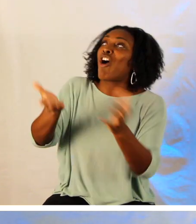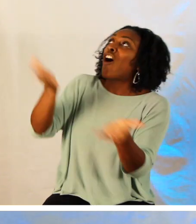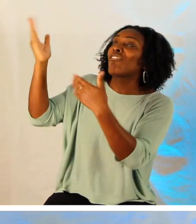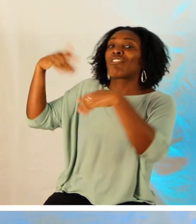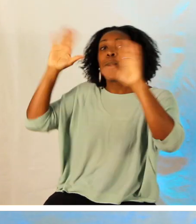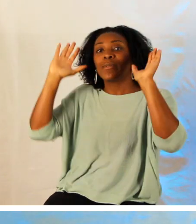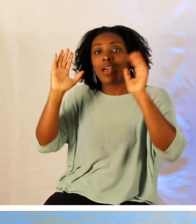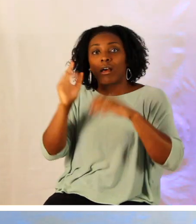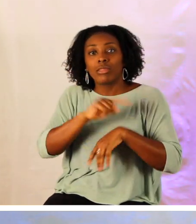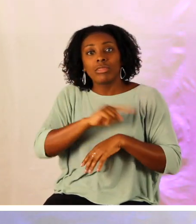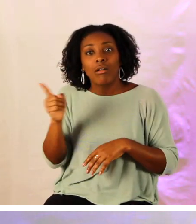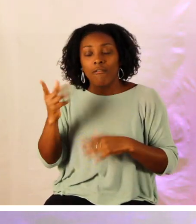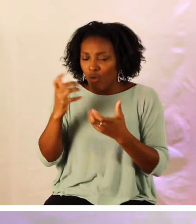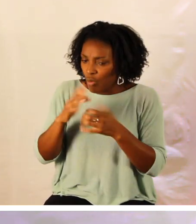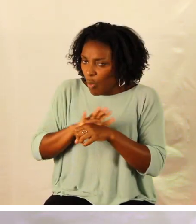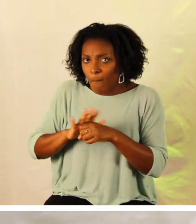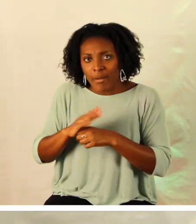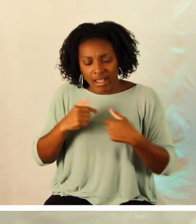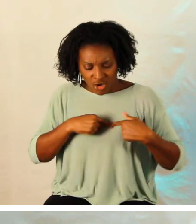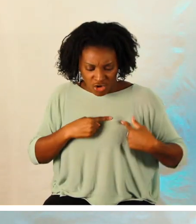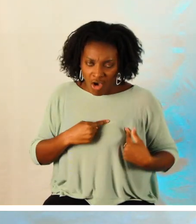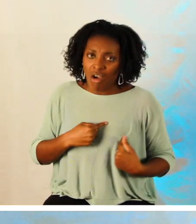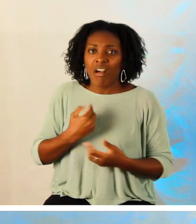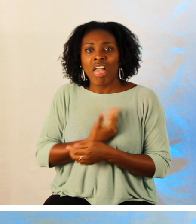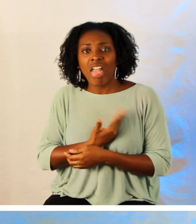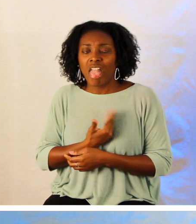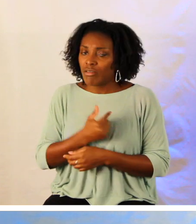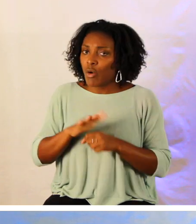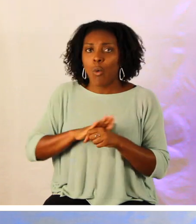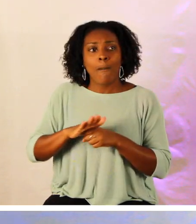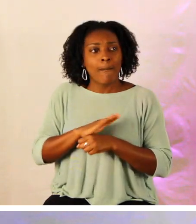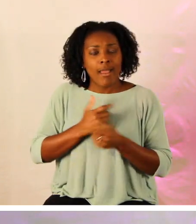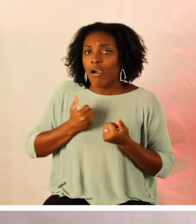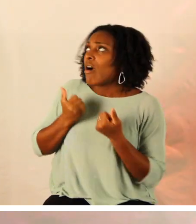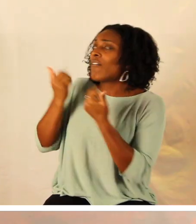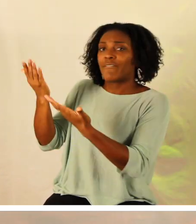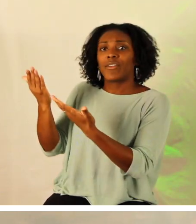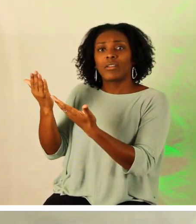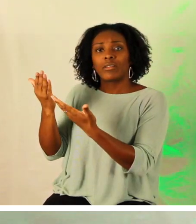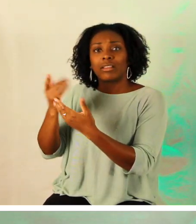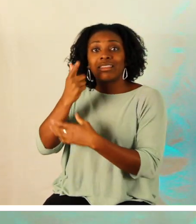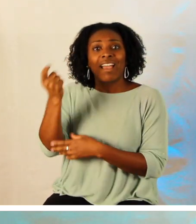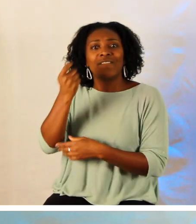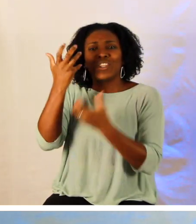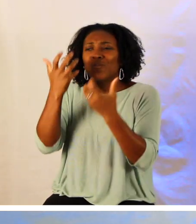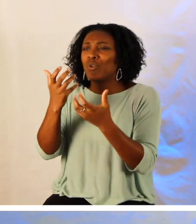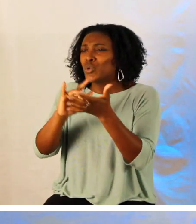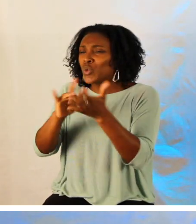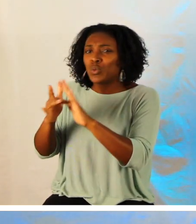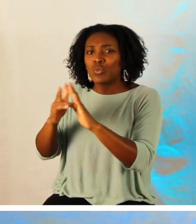d'une manière en demi-teinte, c'est-à-dire avec un cœur partagé. Son but à lui, c'était de tout donner pour